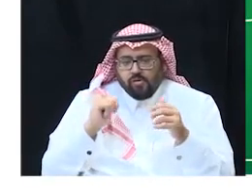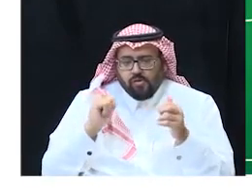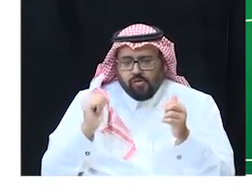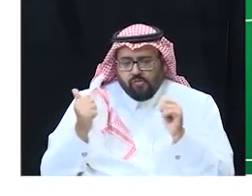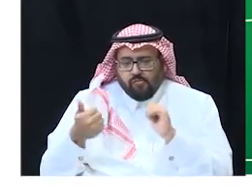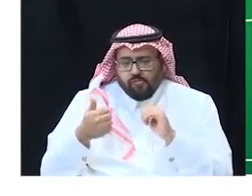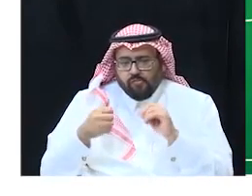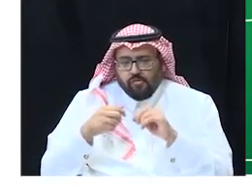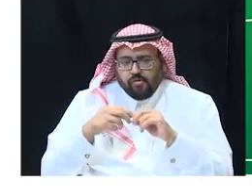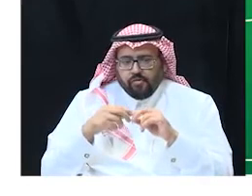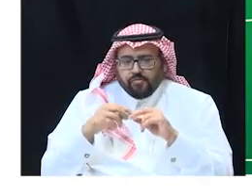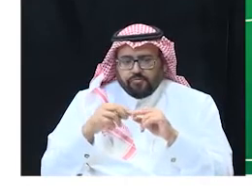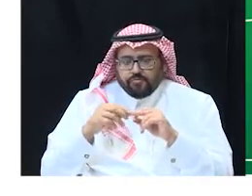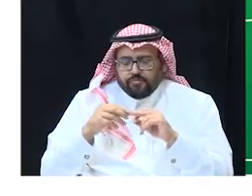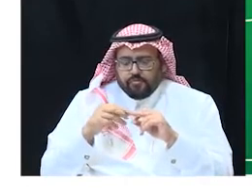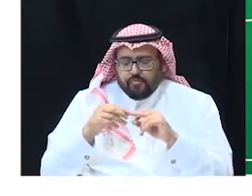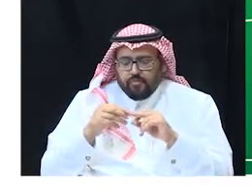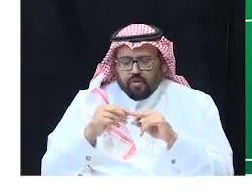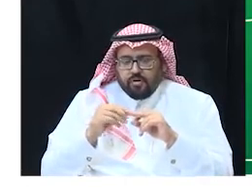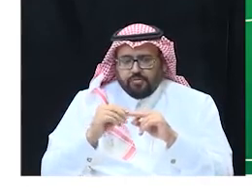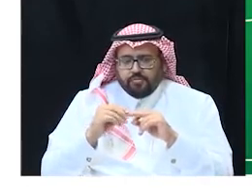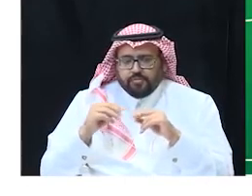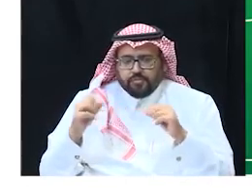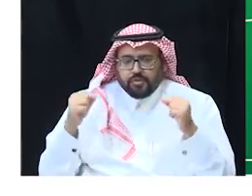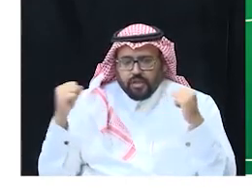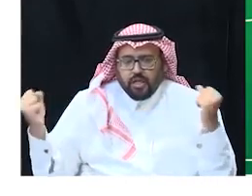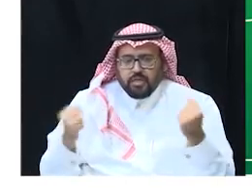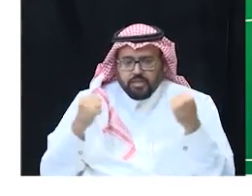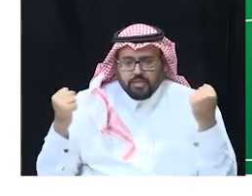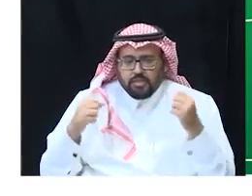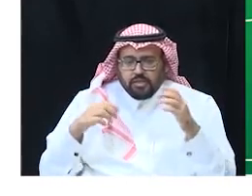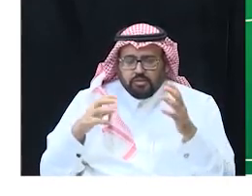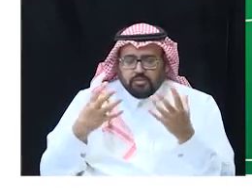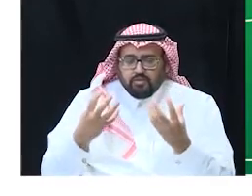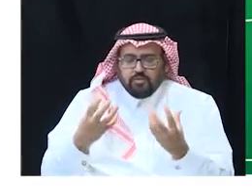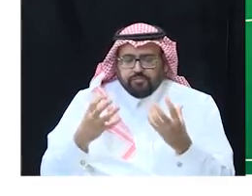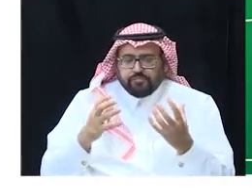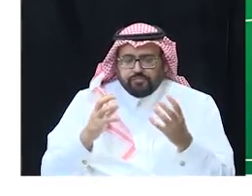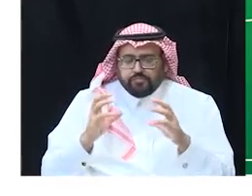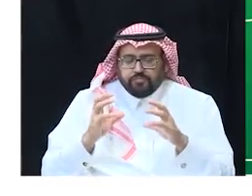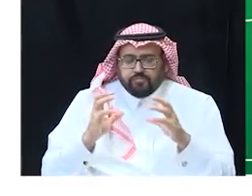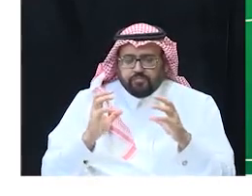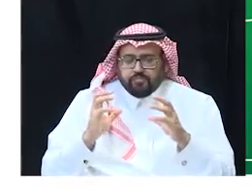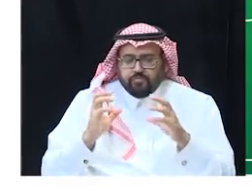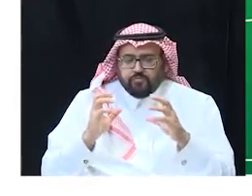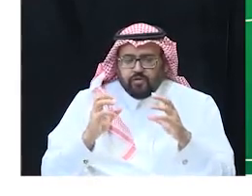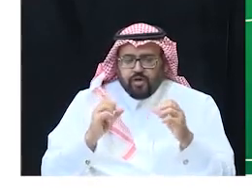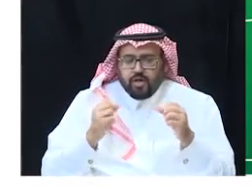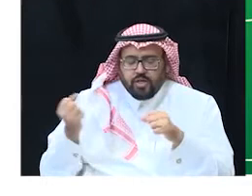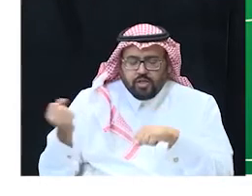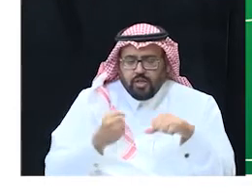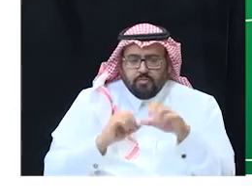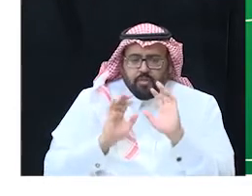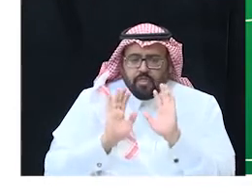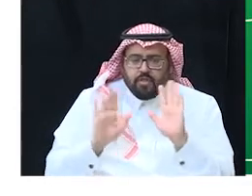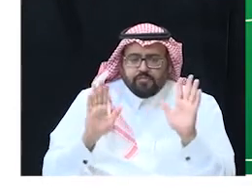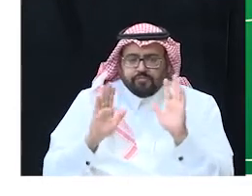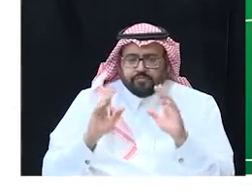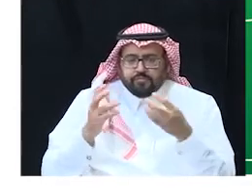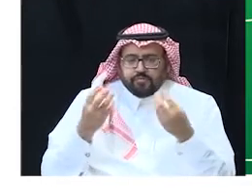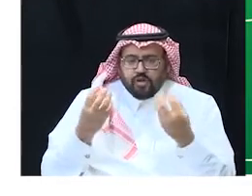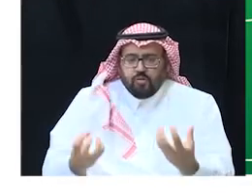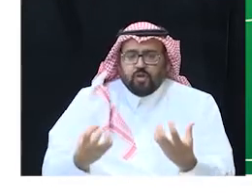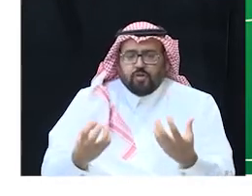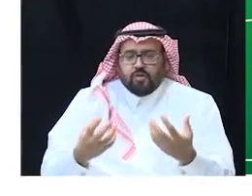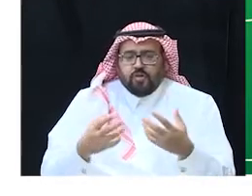القوة تغير حركة الأجسام، فيمكن أن تحرك القوة الأجسام الساكنة زي ما قلنا، إما بالسحب أو